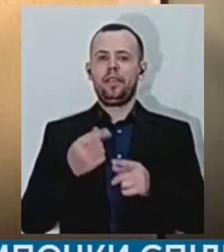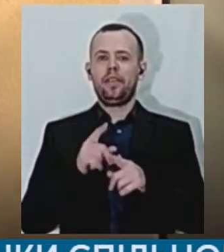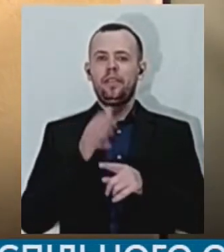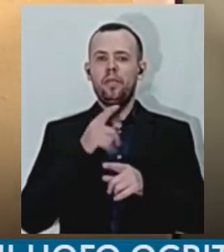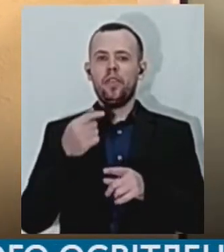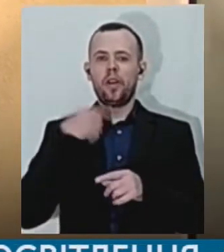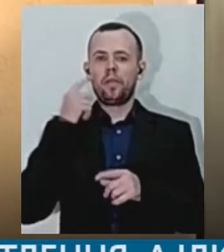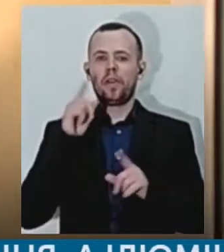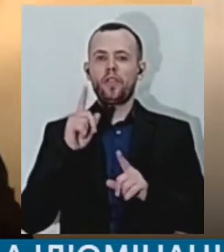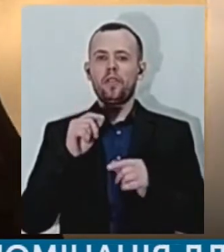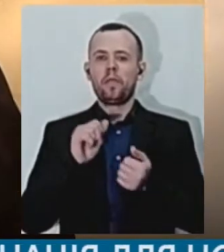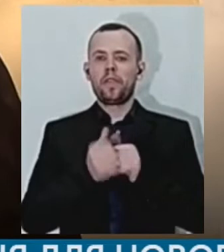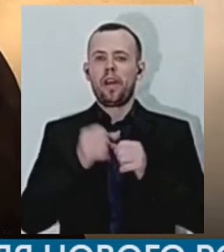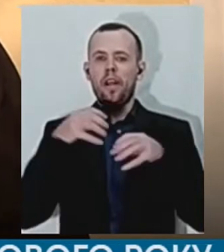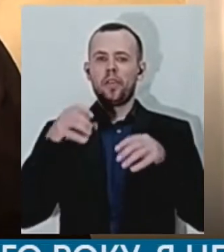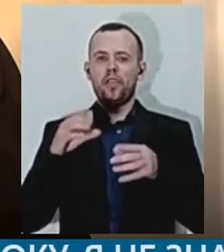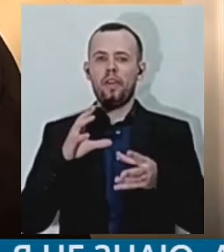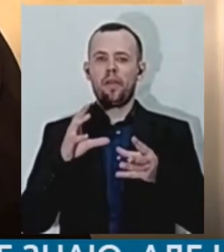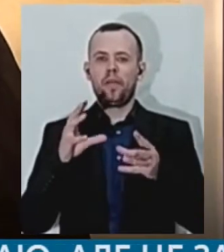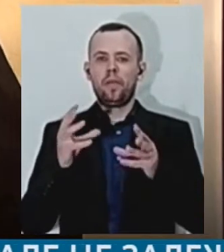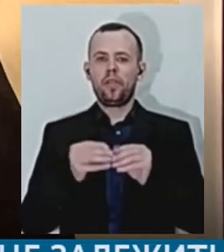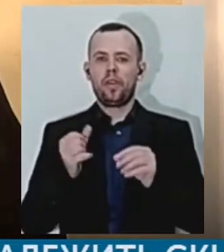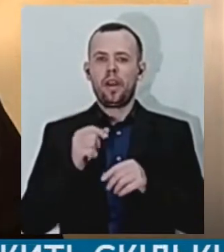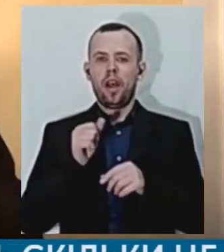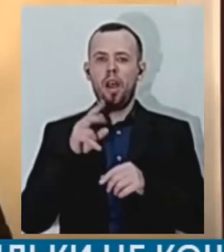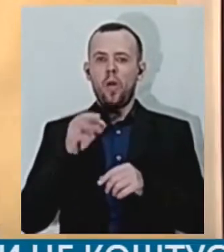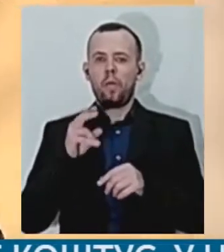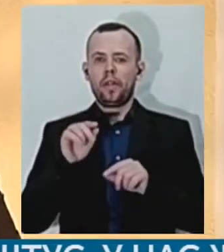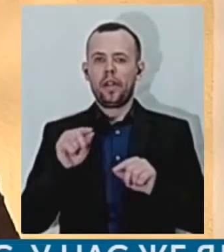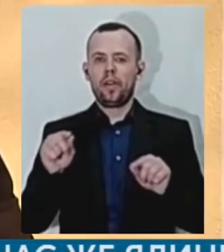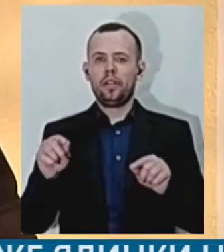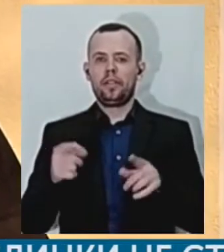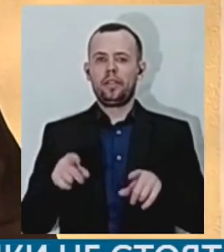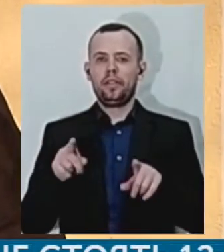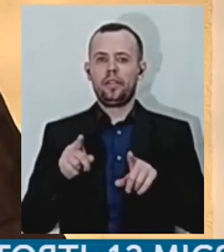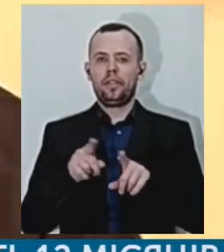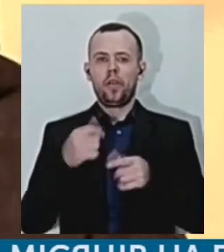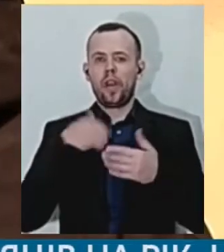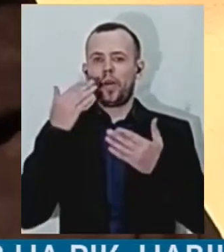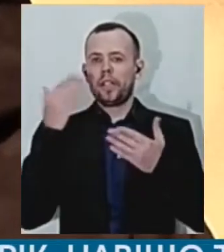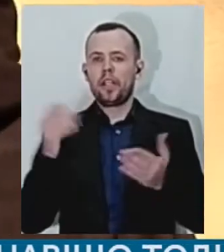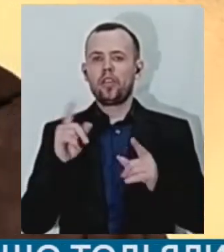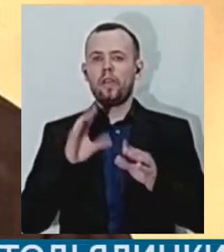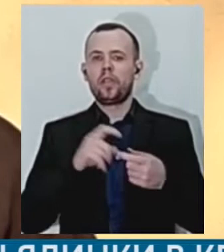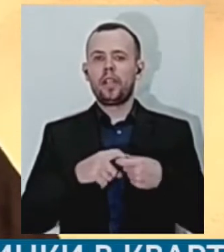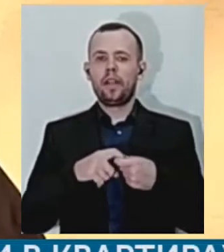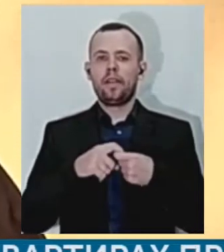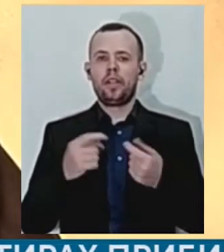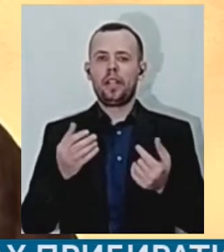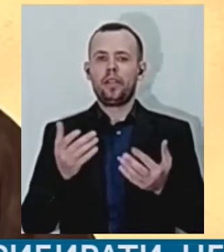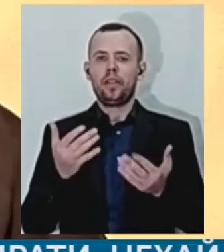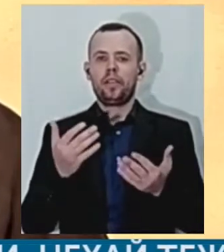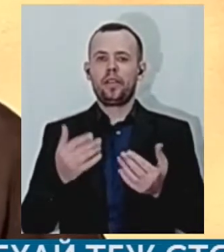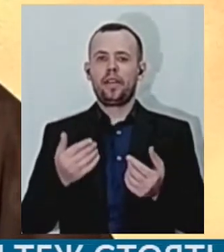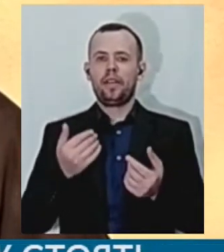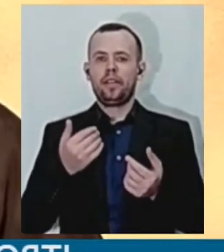лампочки общего освещения, а иллюминация для Нового года, ну, я не знаю, это все зависит от того, сколько это стоит. А у нас же елки не стоят 12 месяцев